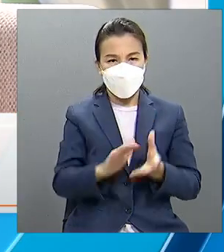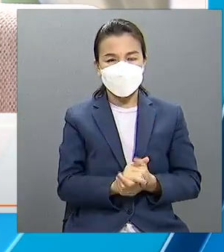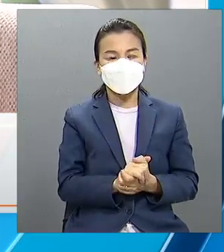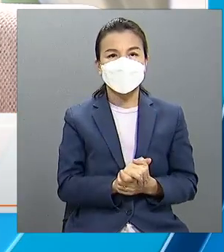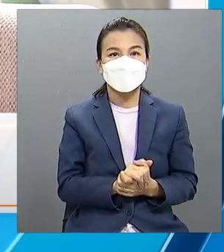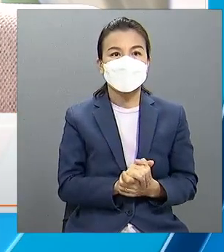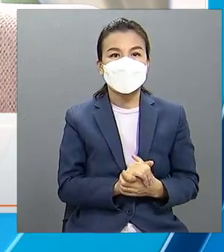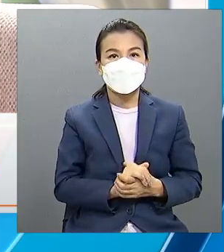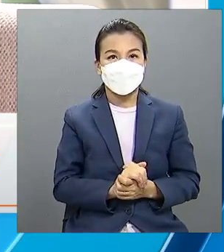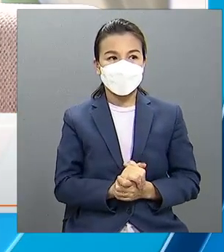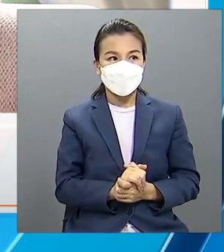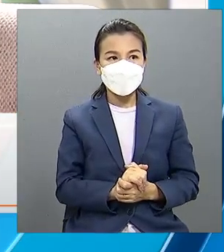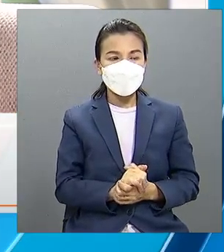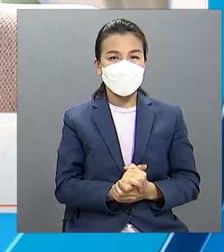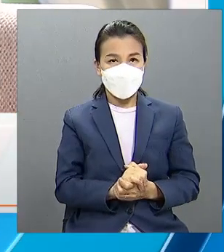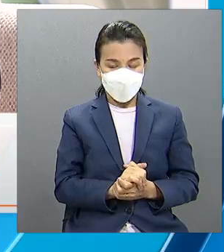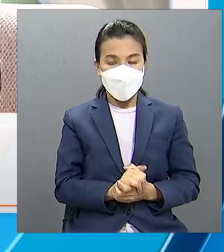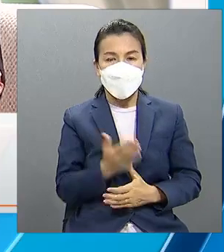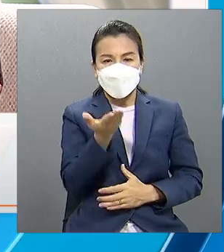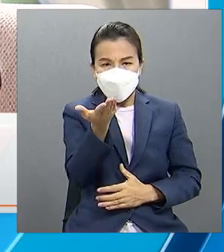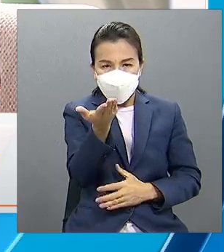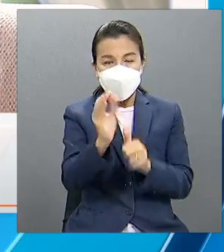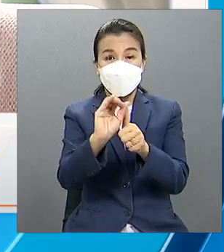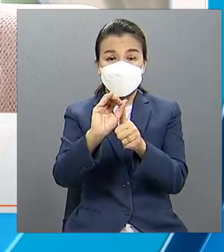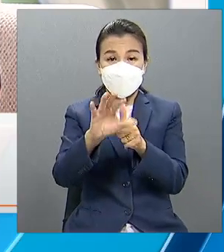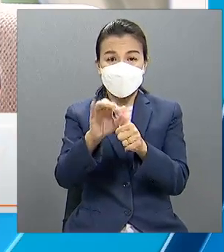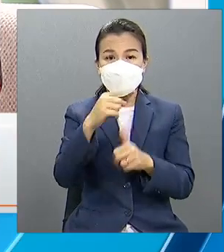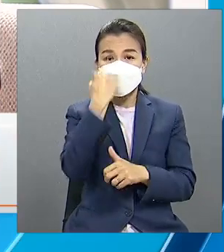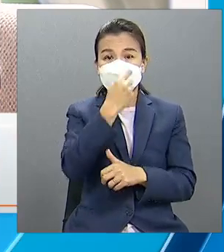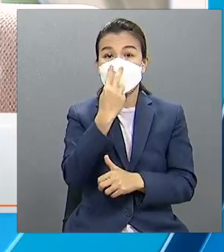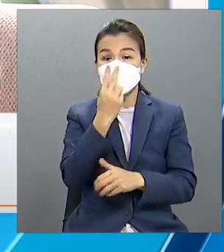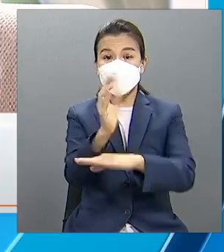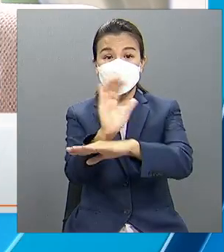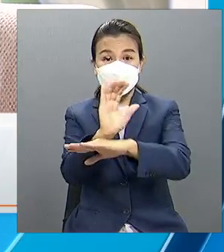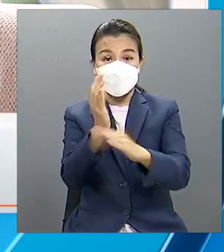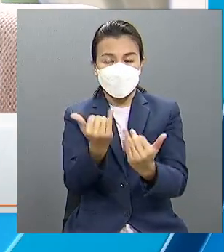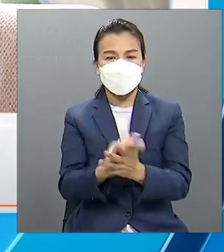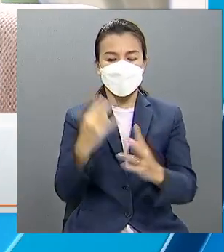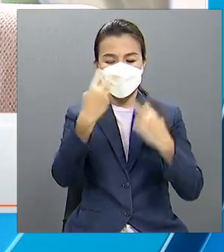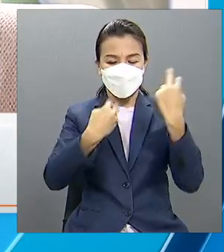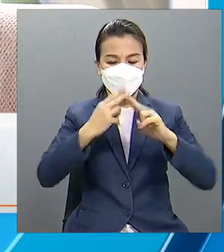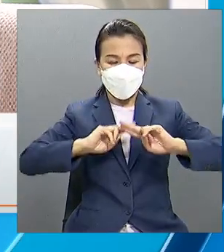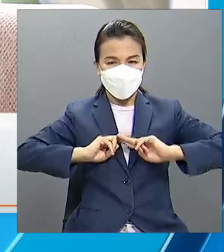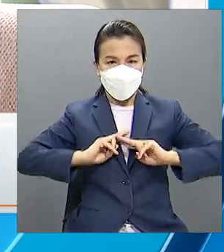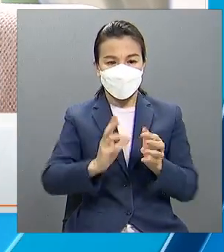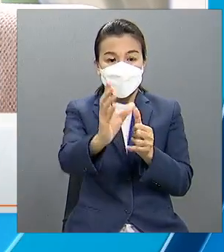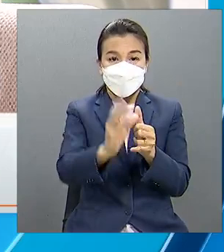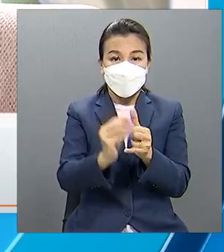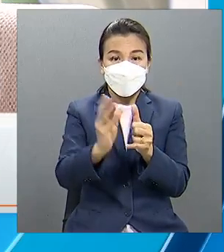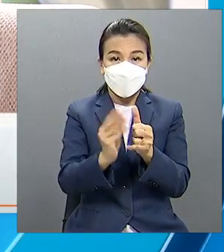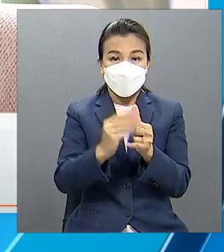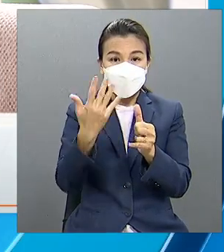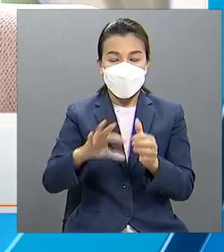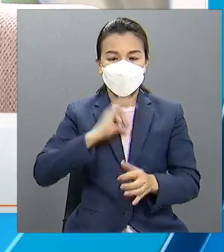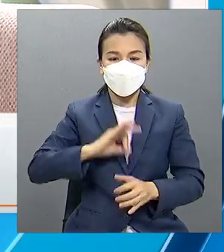อยากให้คุณหมอฝากคำแนะนำถึงประชาชนที่รับชมรายการหน่อยค่ะกับการดูแลตัวเองตัวเลขเพิ่มสูงขึ้นหลายคนเริ่มไม่สบายใจแล้วกับโ